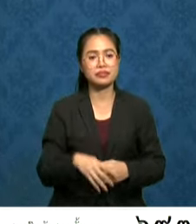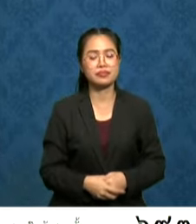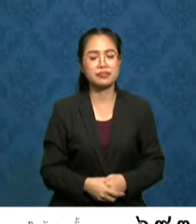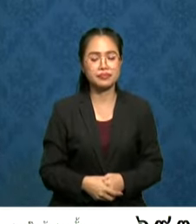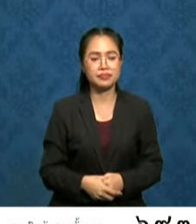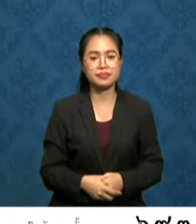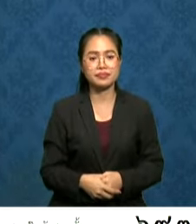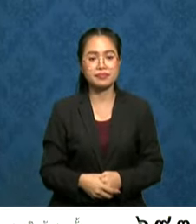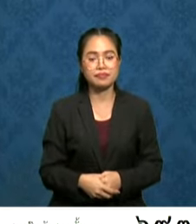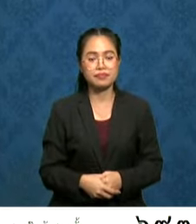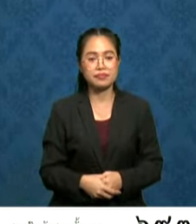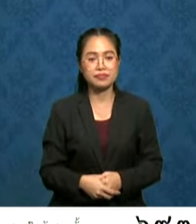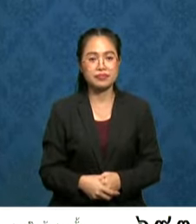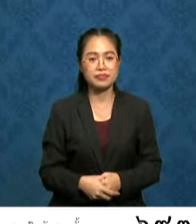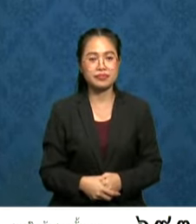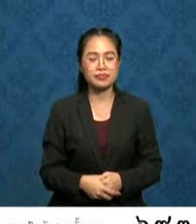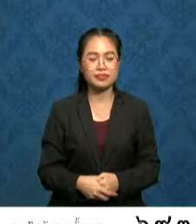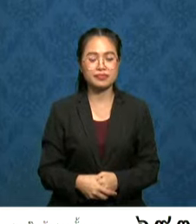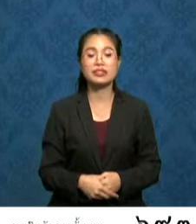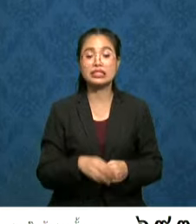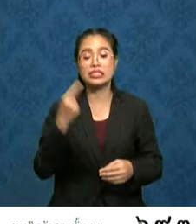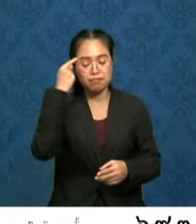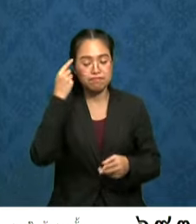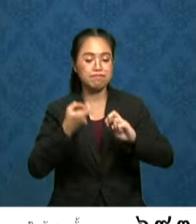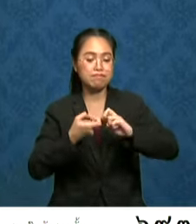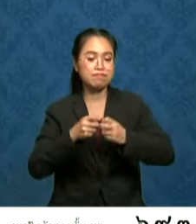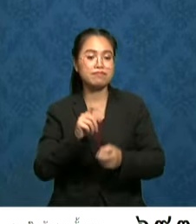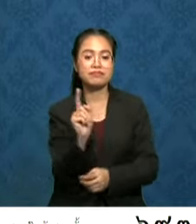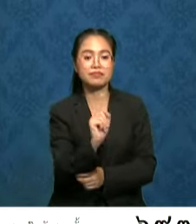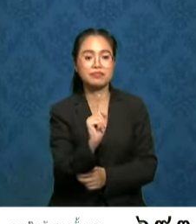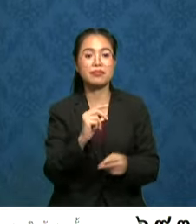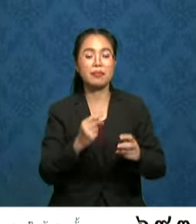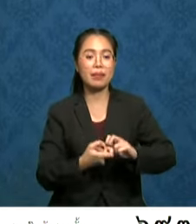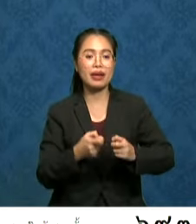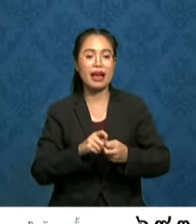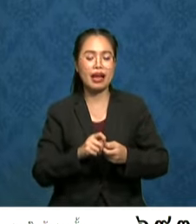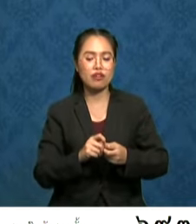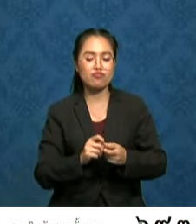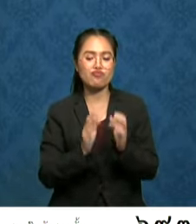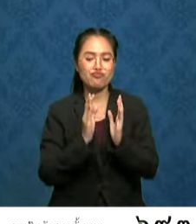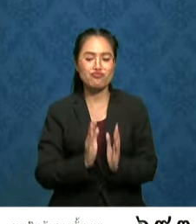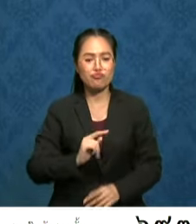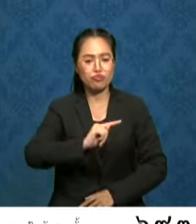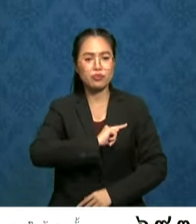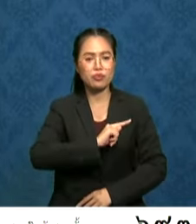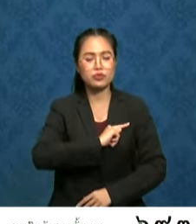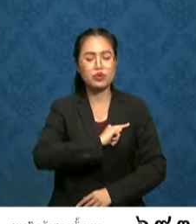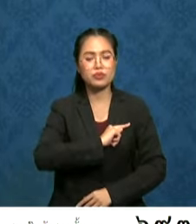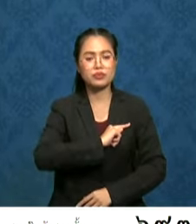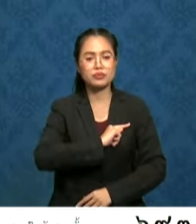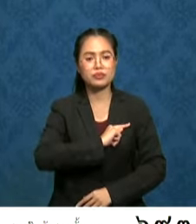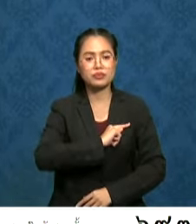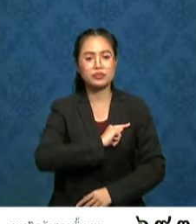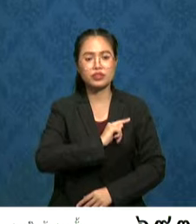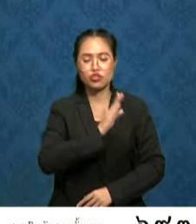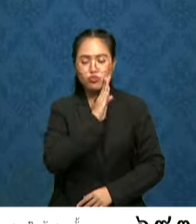ยันว่าไม่ใช่ปัญหาไม่ไม่เกี่ยวแน่นอนนะคะแต่มันมีปัญหาเรื่องของความรับผิดรับชอบค่ะเรื่องของ accountabilityค่ะ